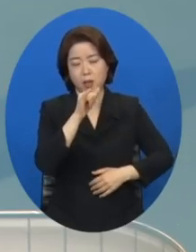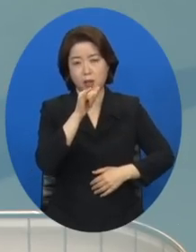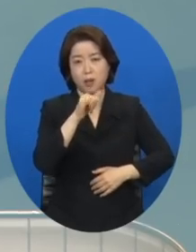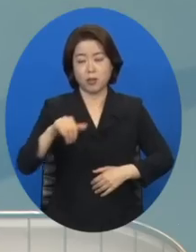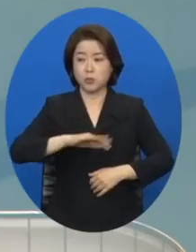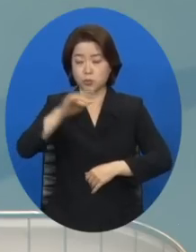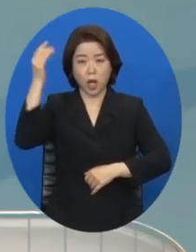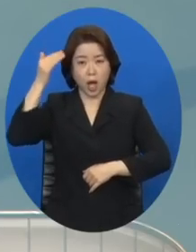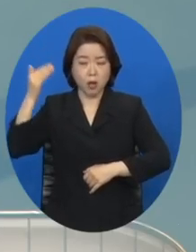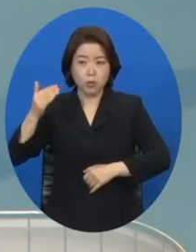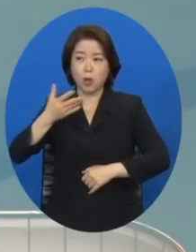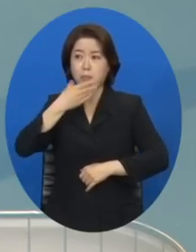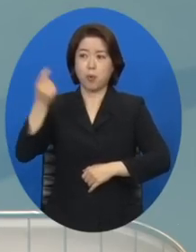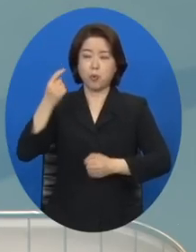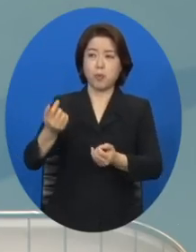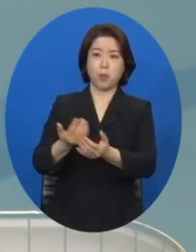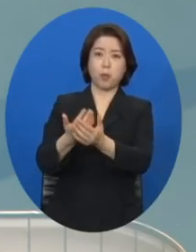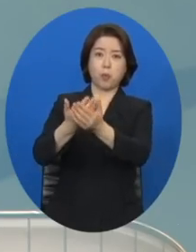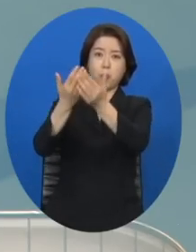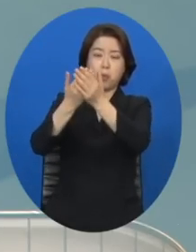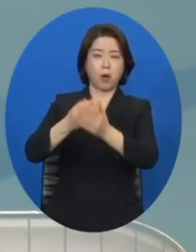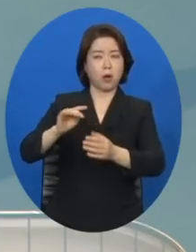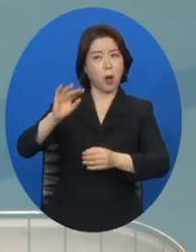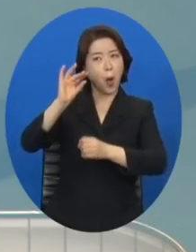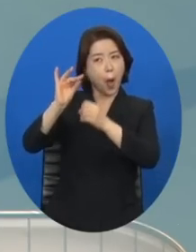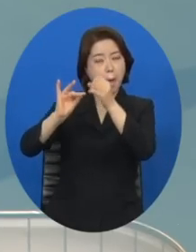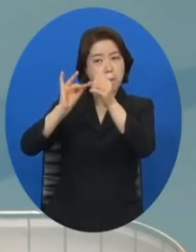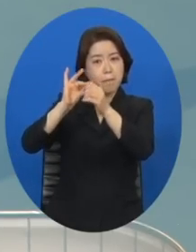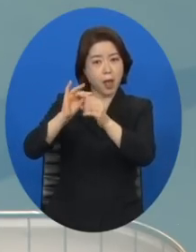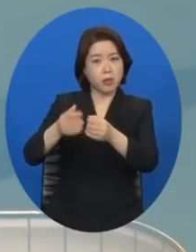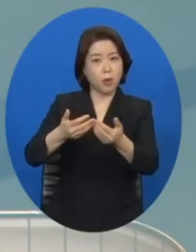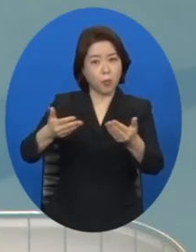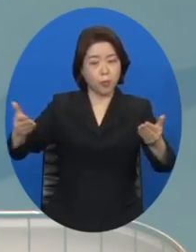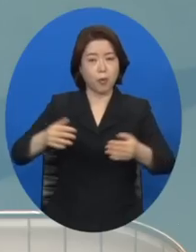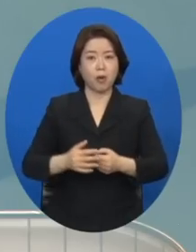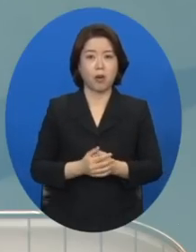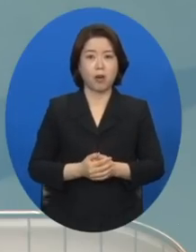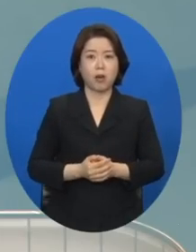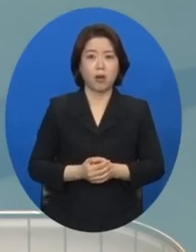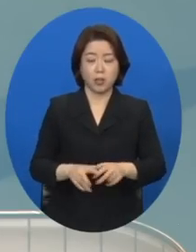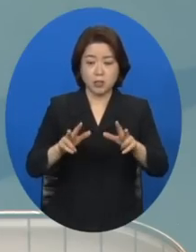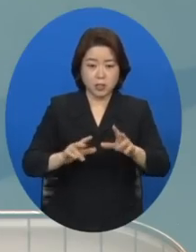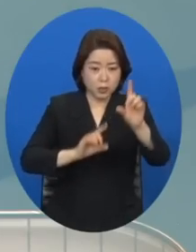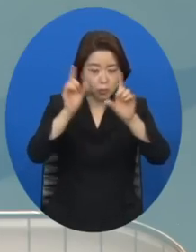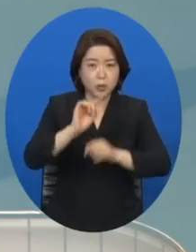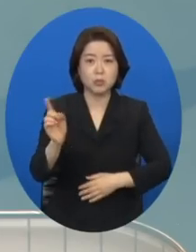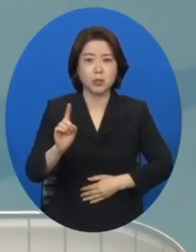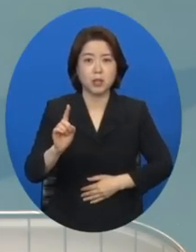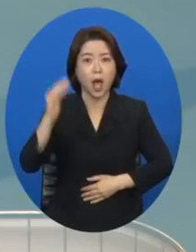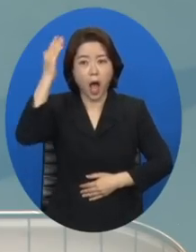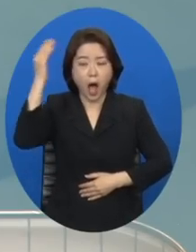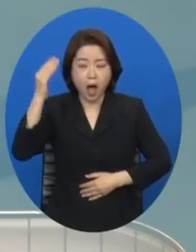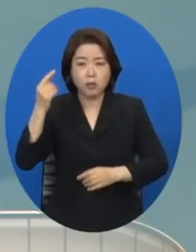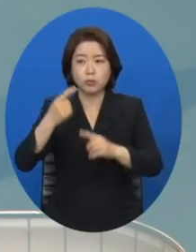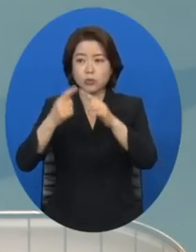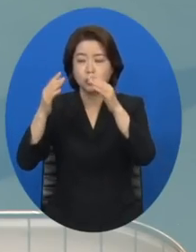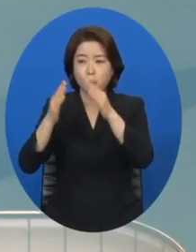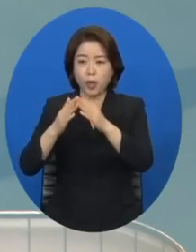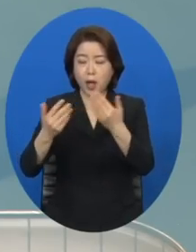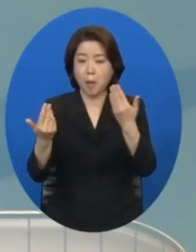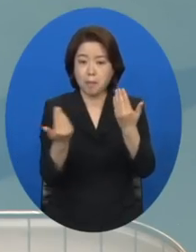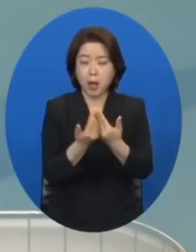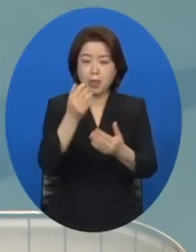지나면서 어느덧 우리는 그것이 아니라 정반대의 열매를 맺고 있다면 뭔가 우리가